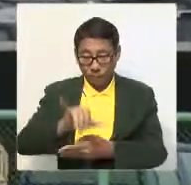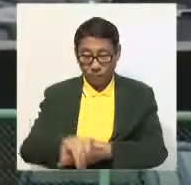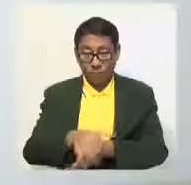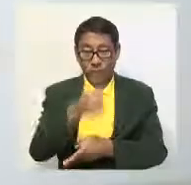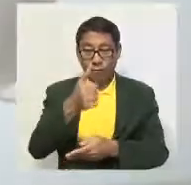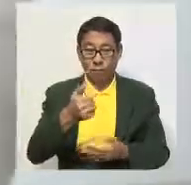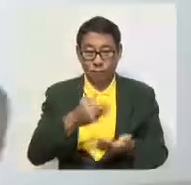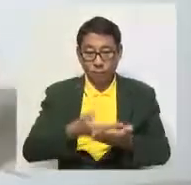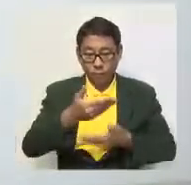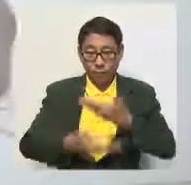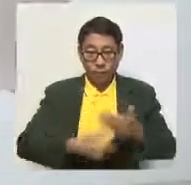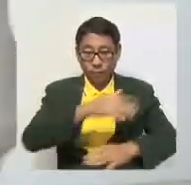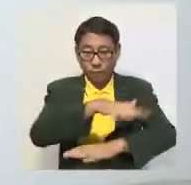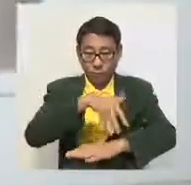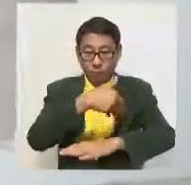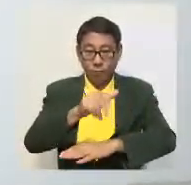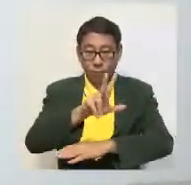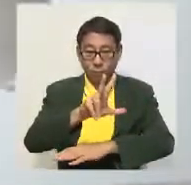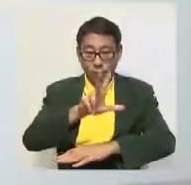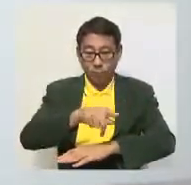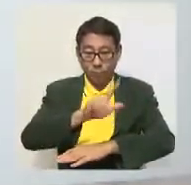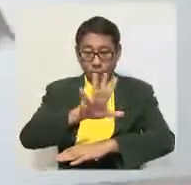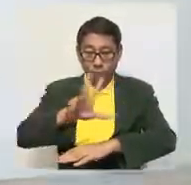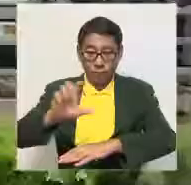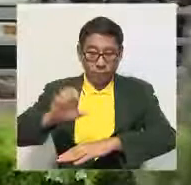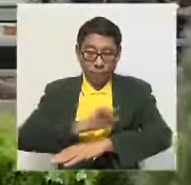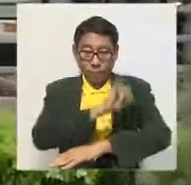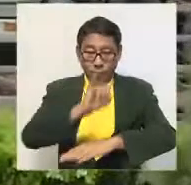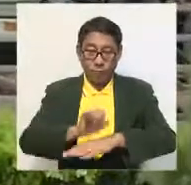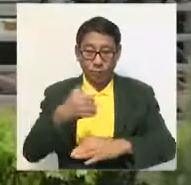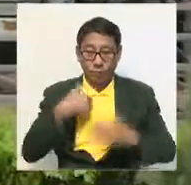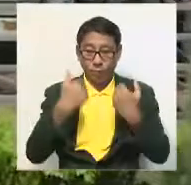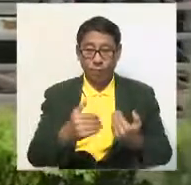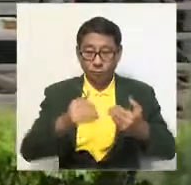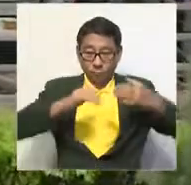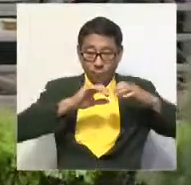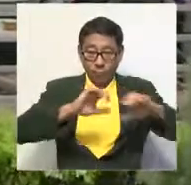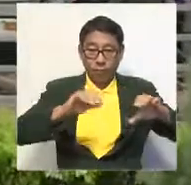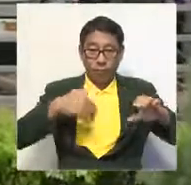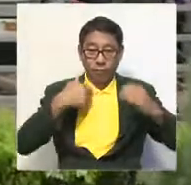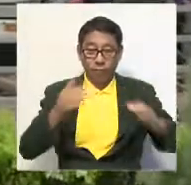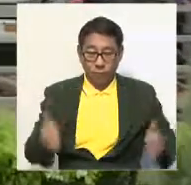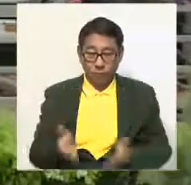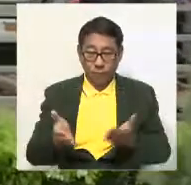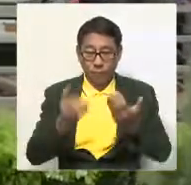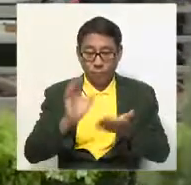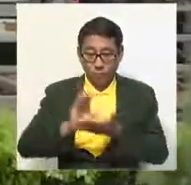ขึ้นมียอดขายพื้นที่กว่า 3,500 ไร่จากการลงทุนโครงการขนาดใหญ่ภาครัฐมาตรการส่งเสริม